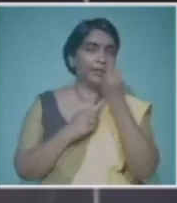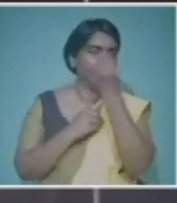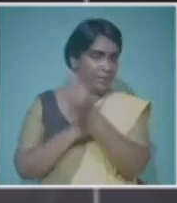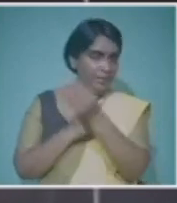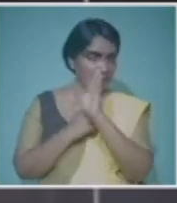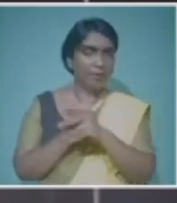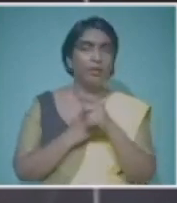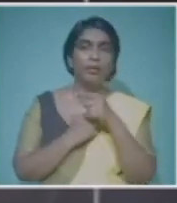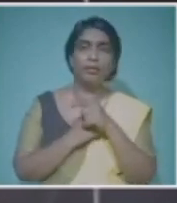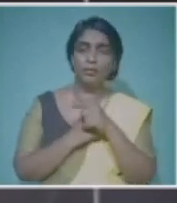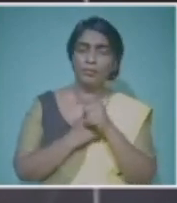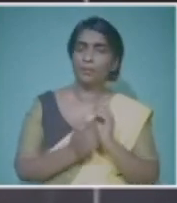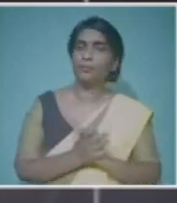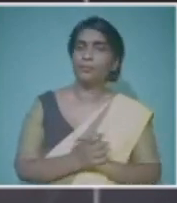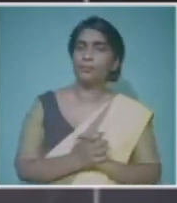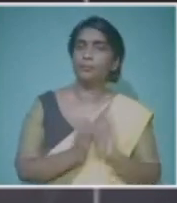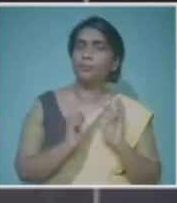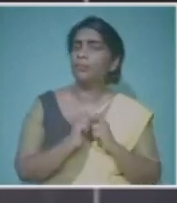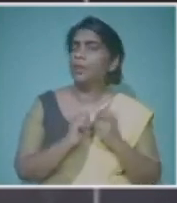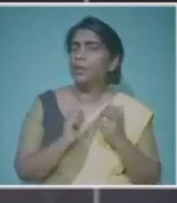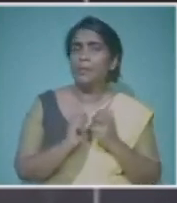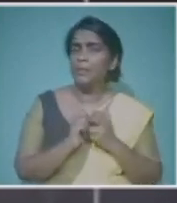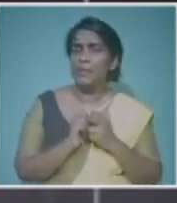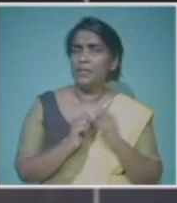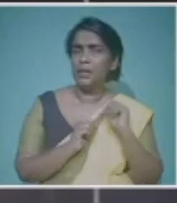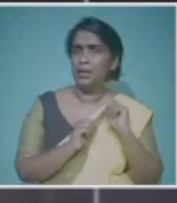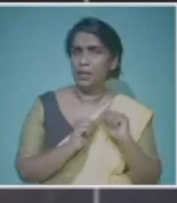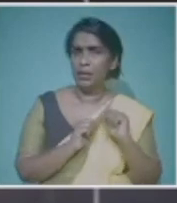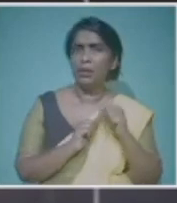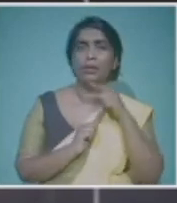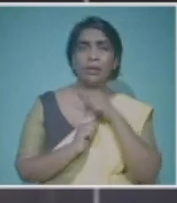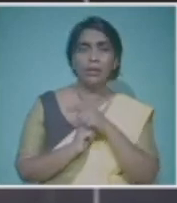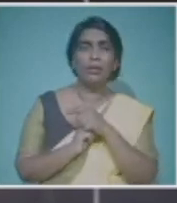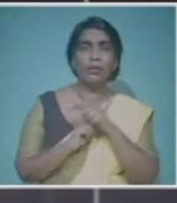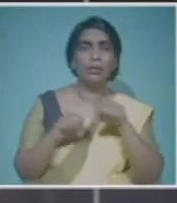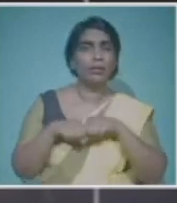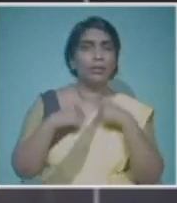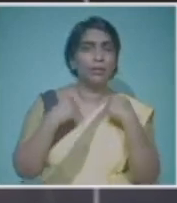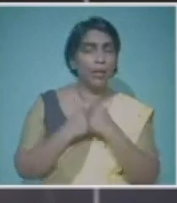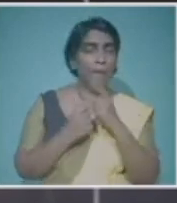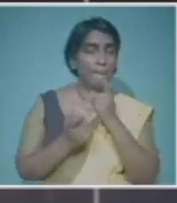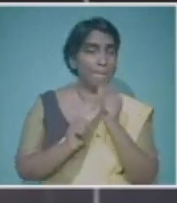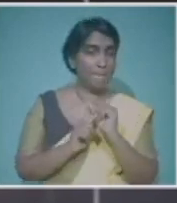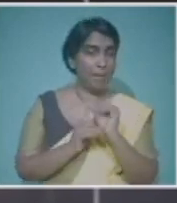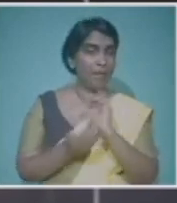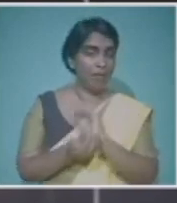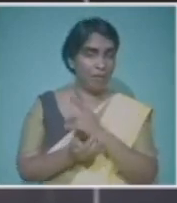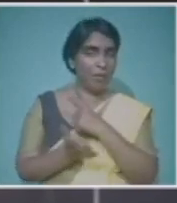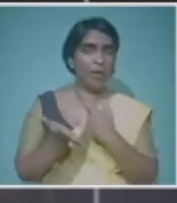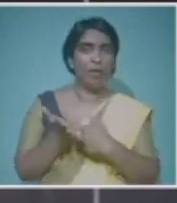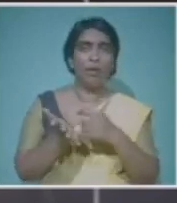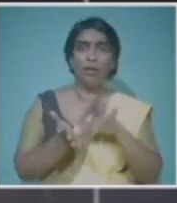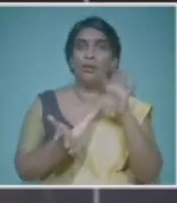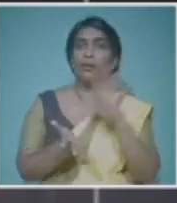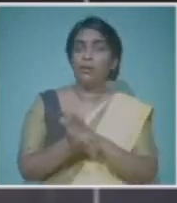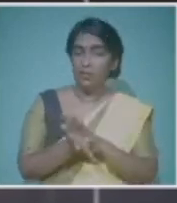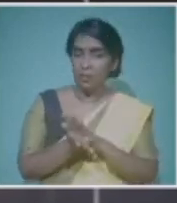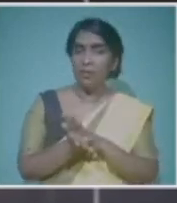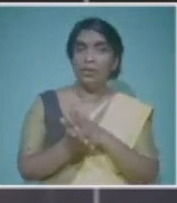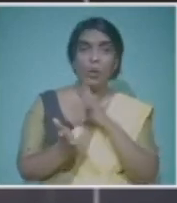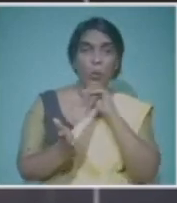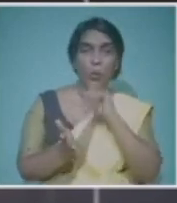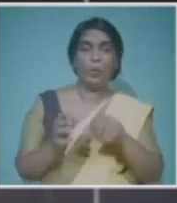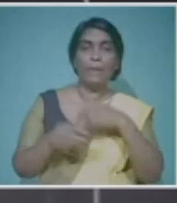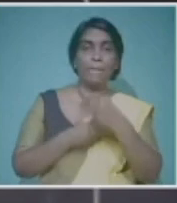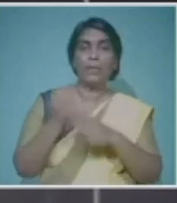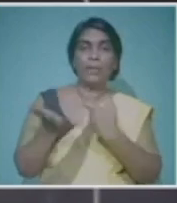තිබුණා ගැටලුවක් වෙලා තිබුණේ මේ බ්ලැක් සෑන්ස් කියන කොම්පැනිය ලියාපදිංචි වෙලා තිබිච්ච කොම්පැනියක්